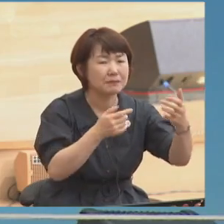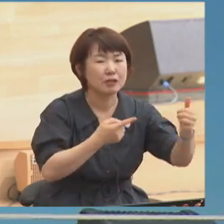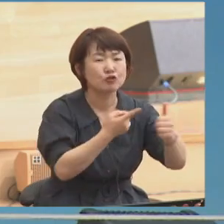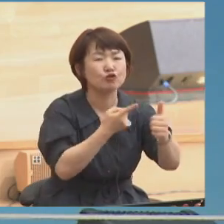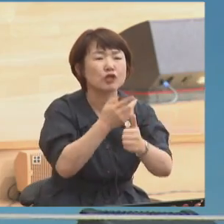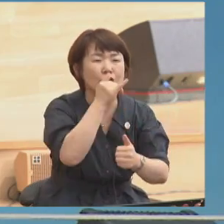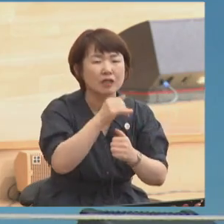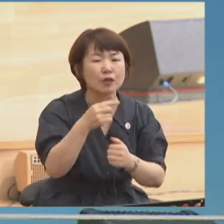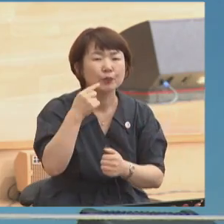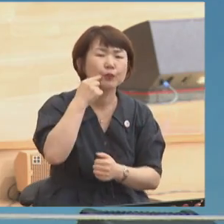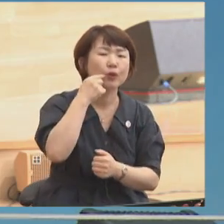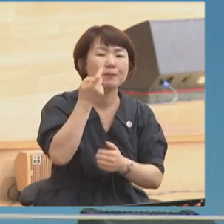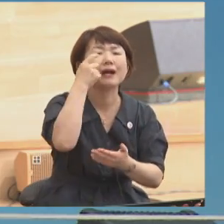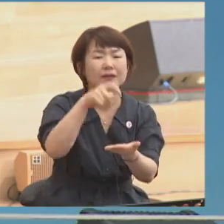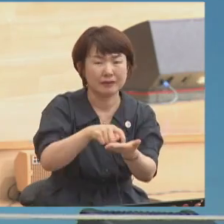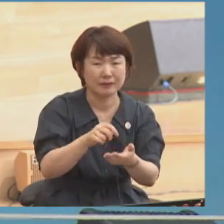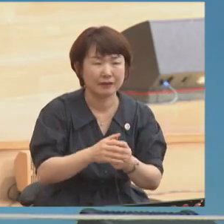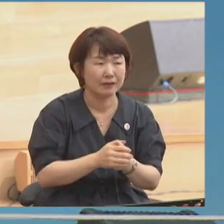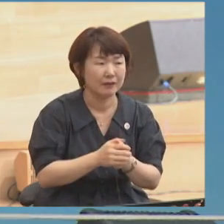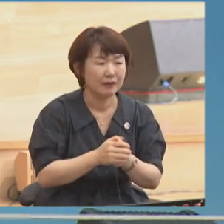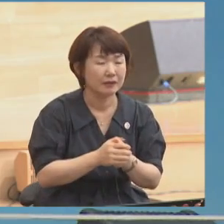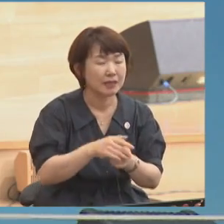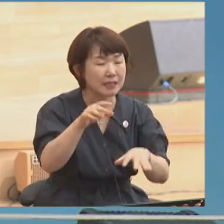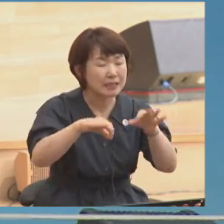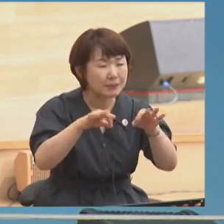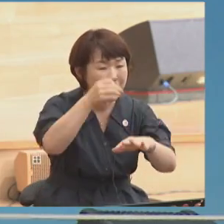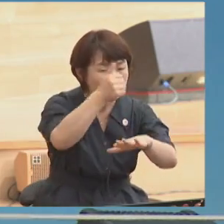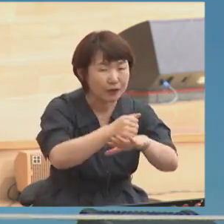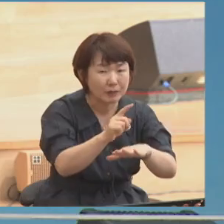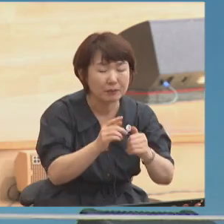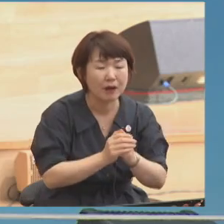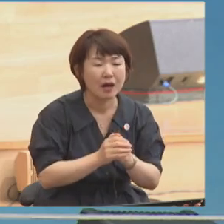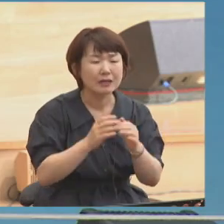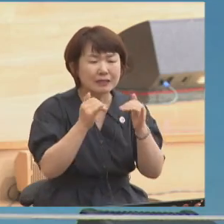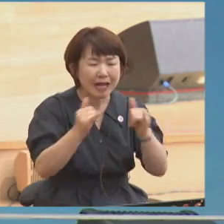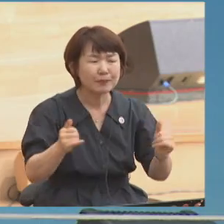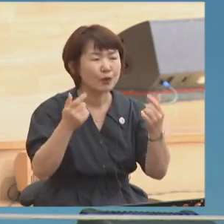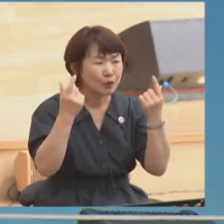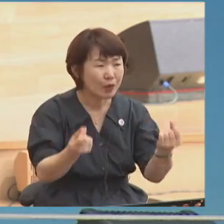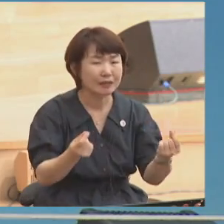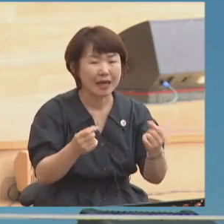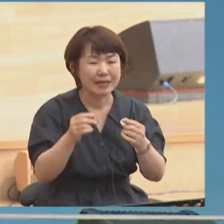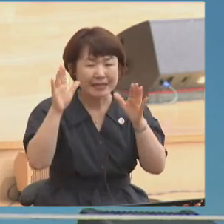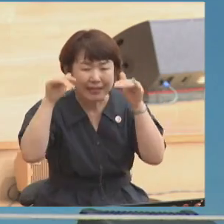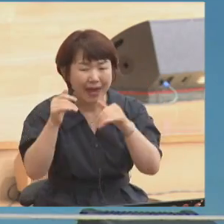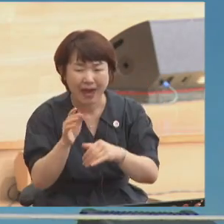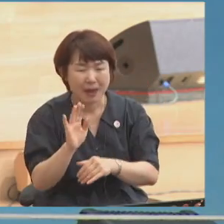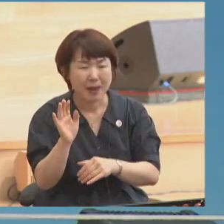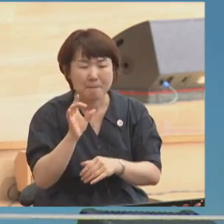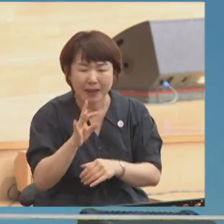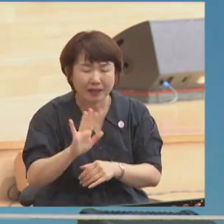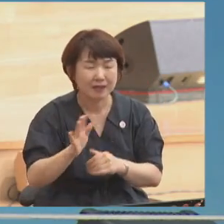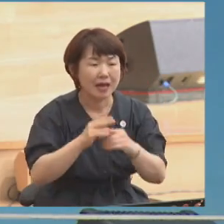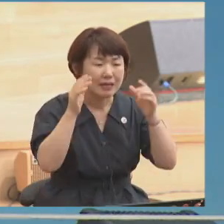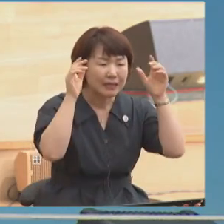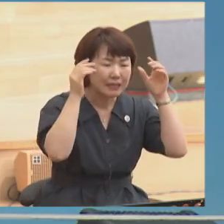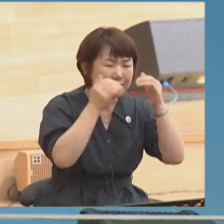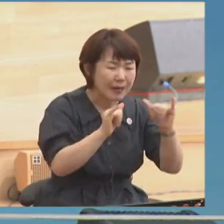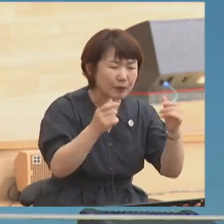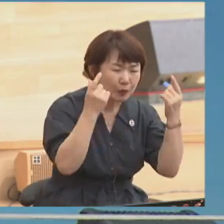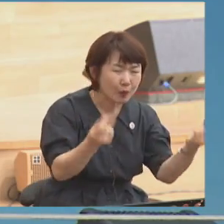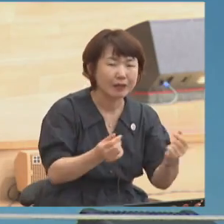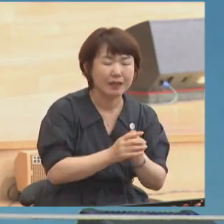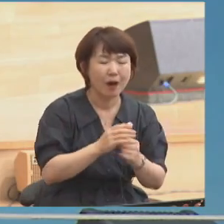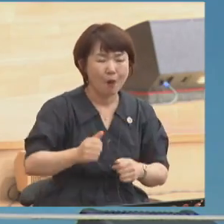거예요. 그러면서 이 실험 보고서의 결론이 뭐냐? 사람들도 개만 아니라 사람들도 화를 낼